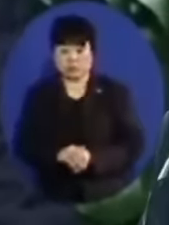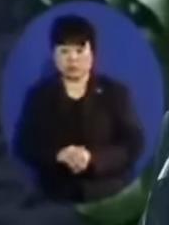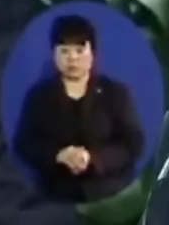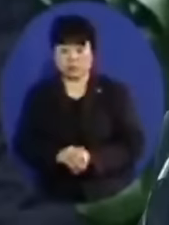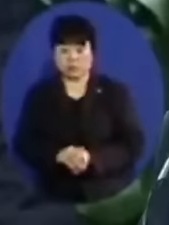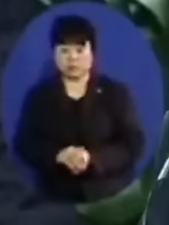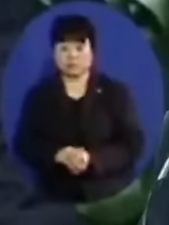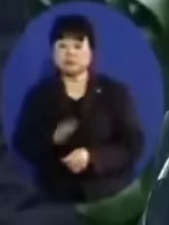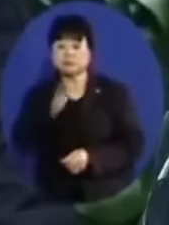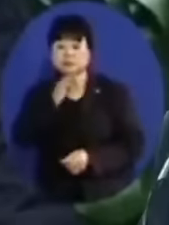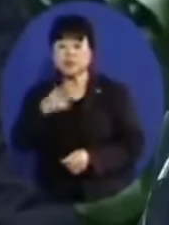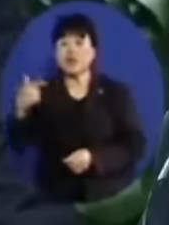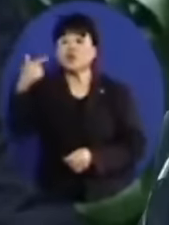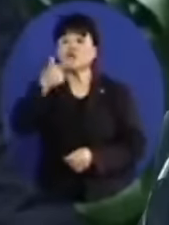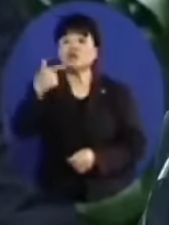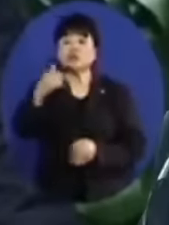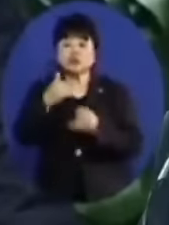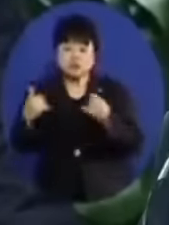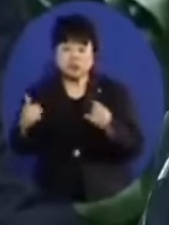숫자 무려 6,000명이요.